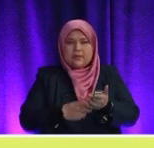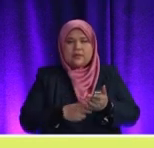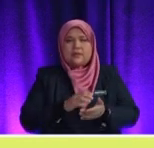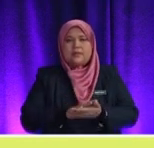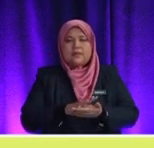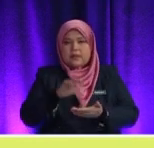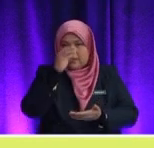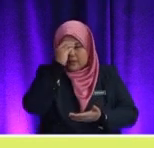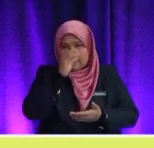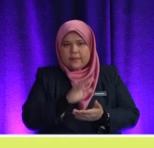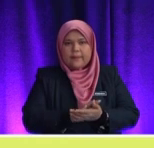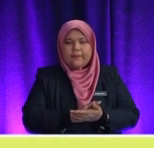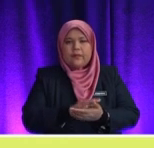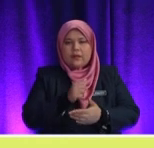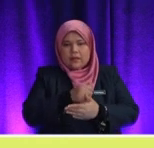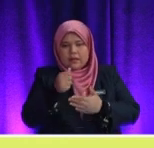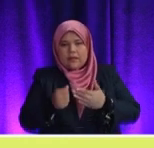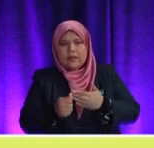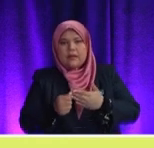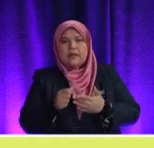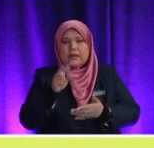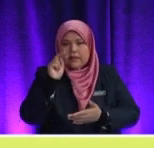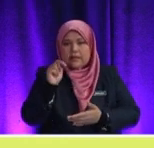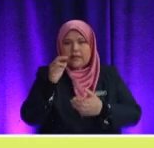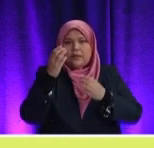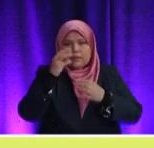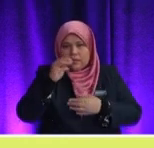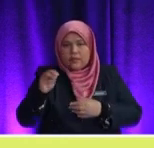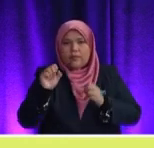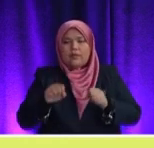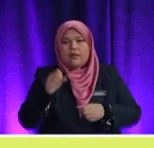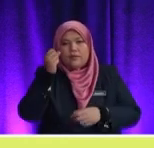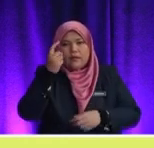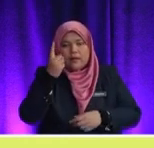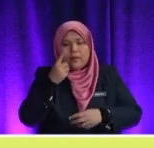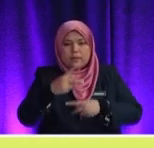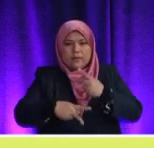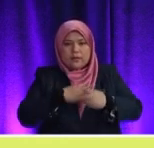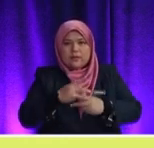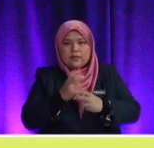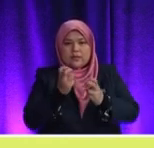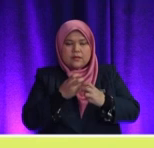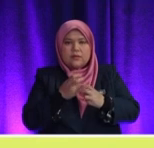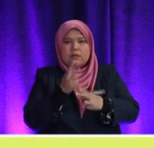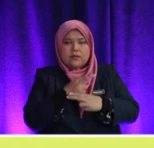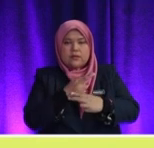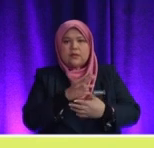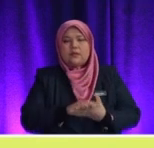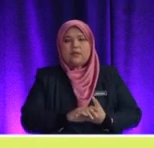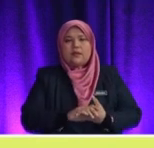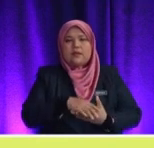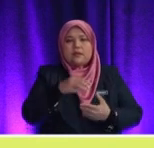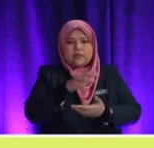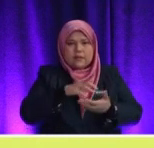tadi ini tuh pada akhir siaran smule boleh memahami proses elektrolisis dalam keadaan bagi sebagian AEON